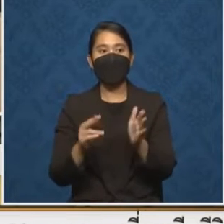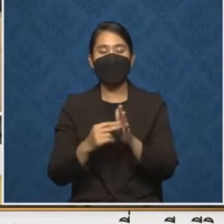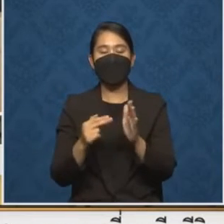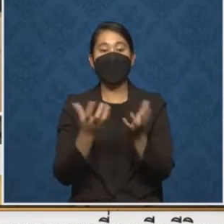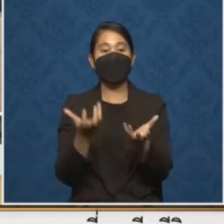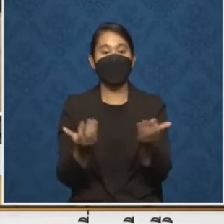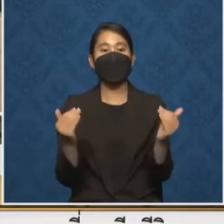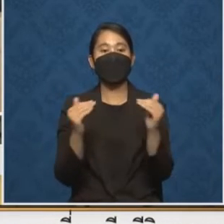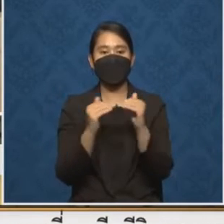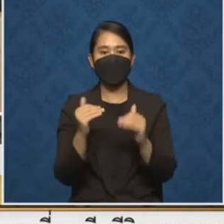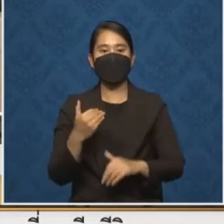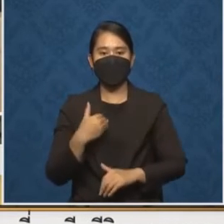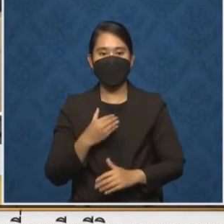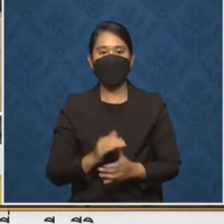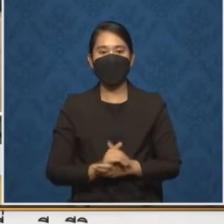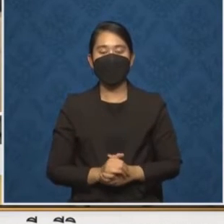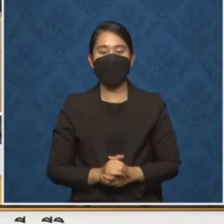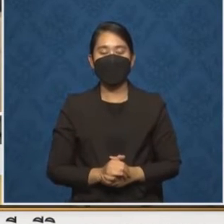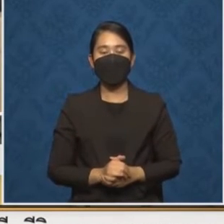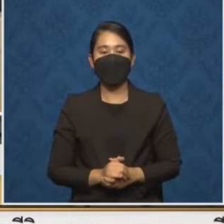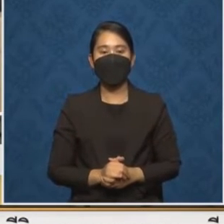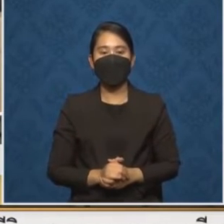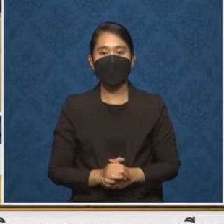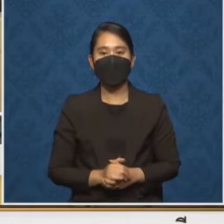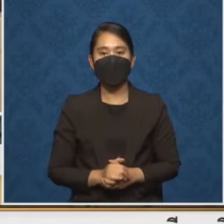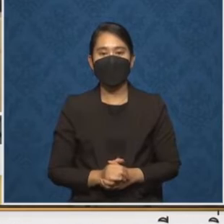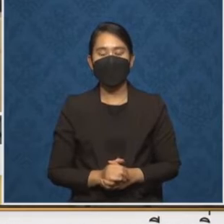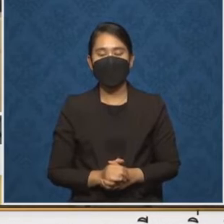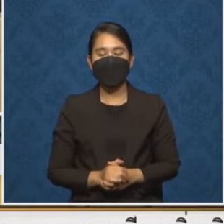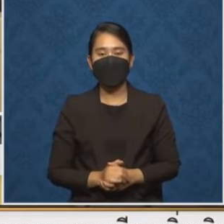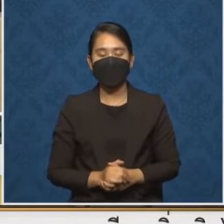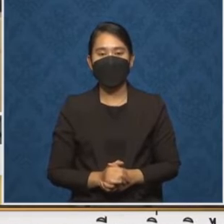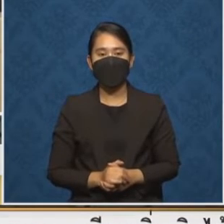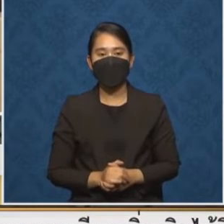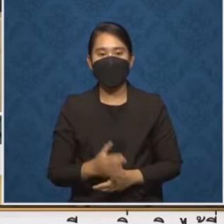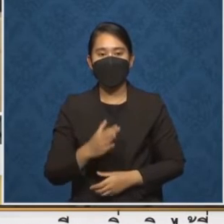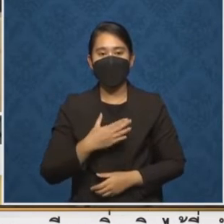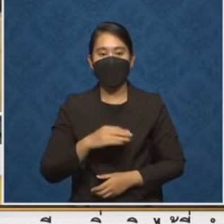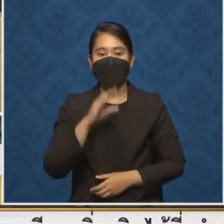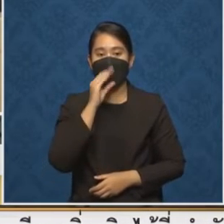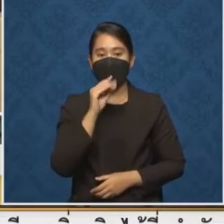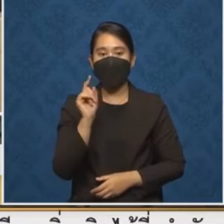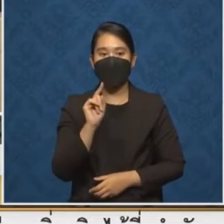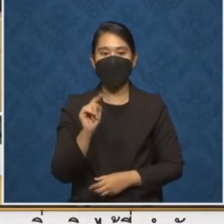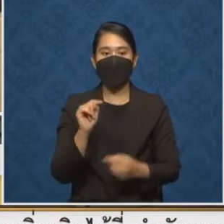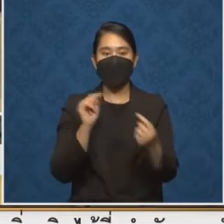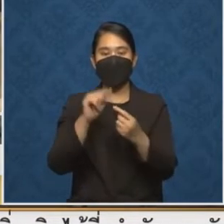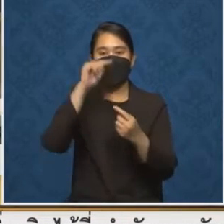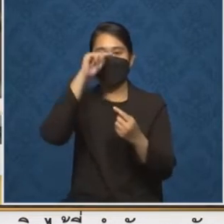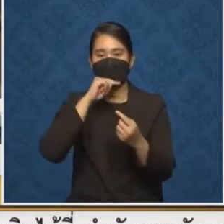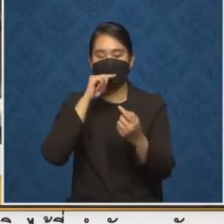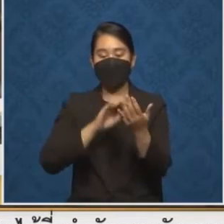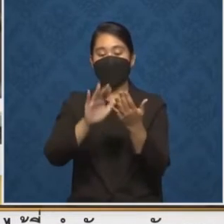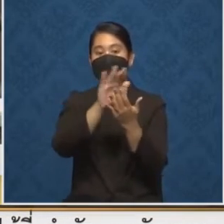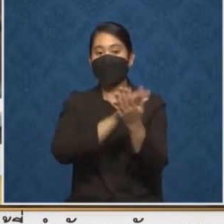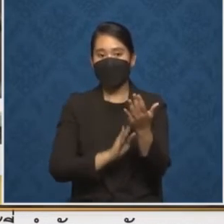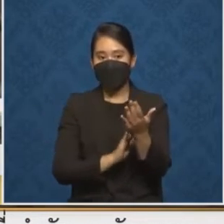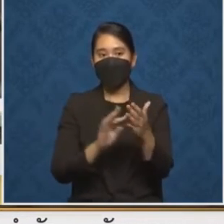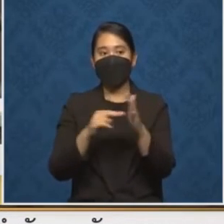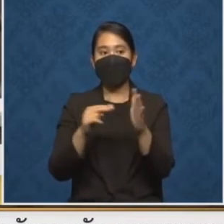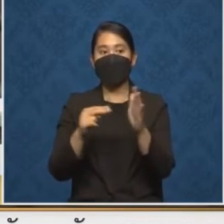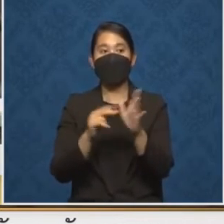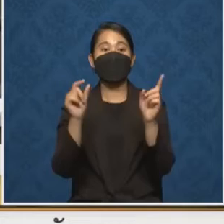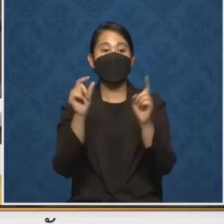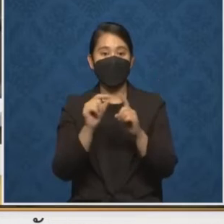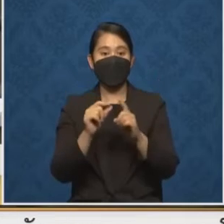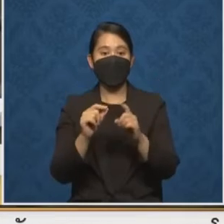ความเปทำเกิดขึ้นทั้งหมดทุกกรอบทผมพดถึง รวนทั้งกรอบขประเทศไทยด้วยถามวามนทบทวนค